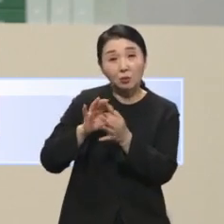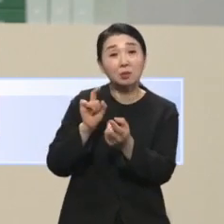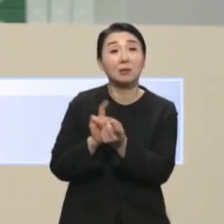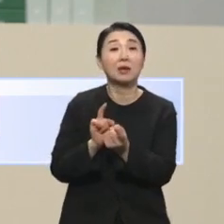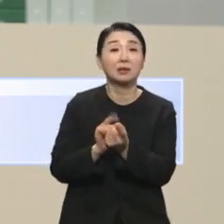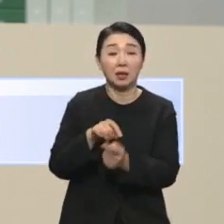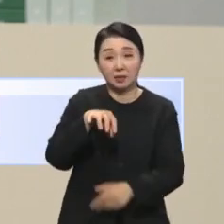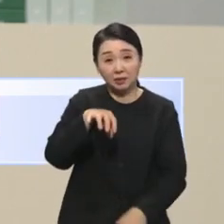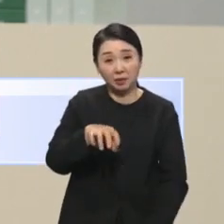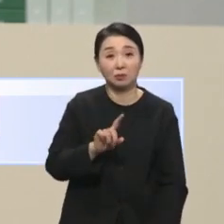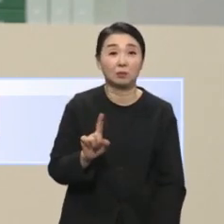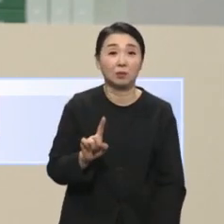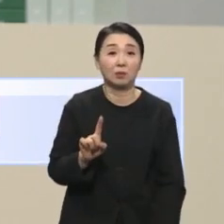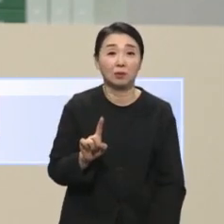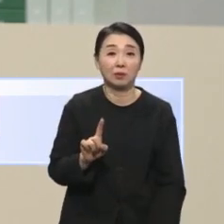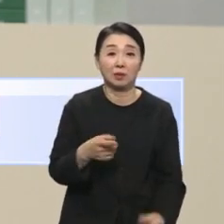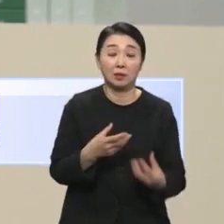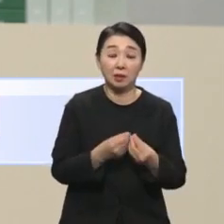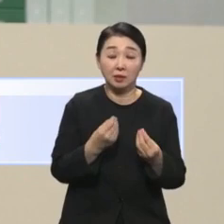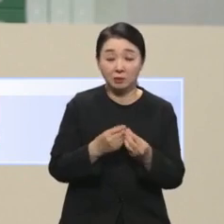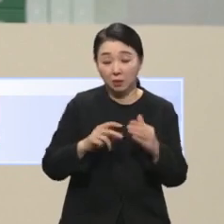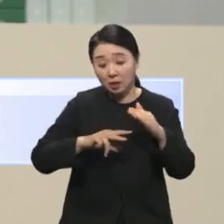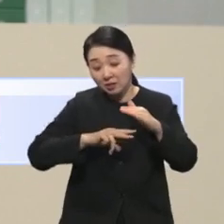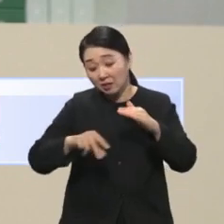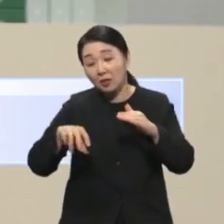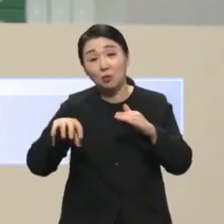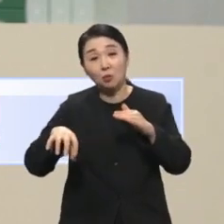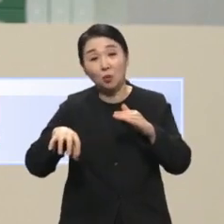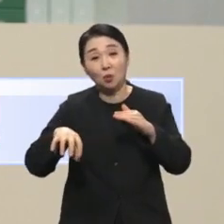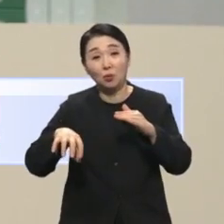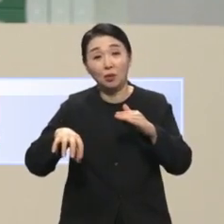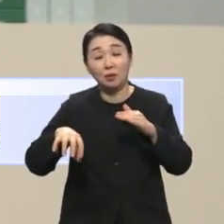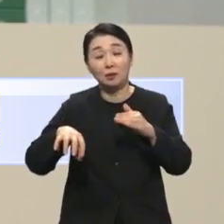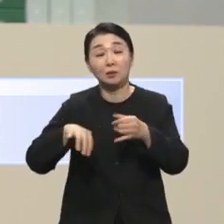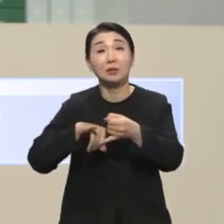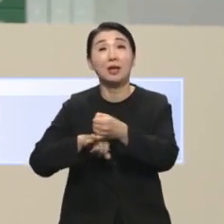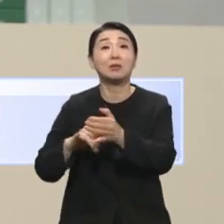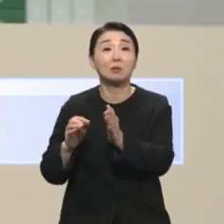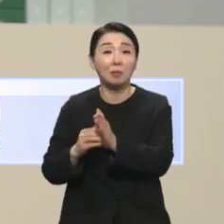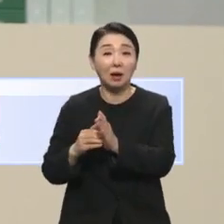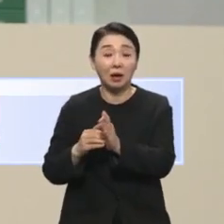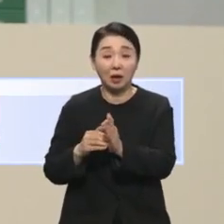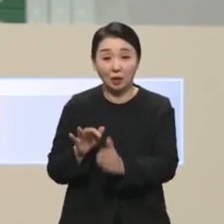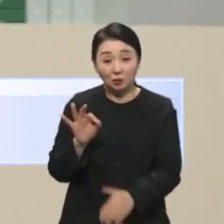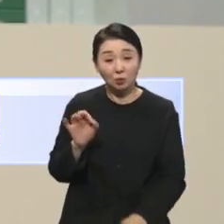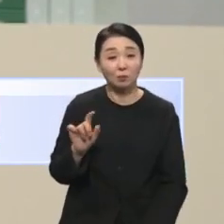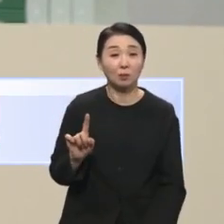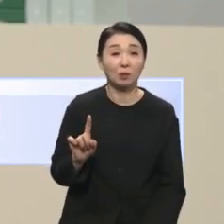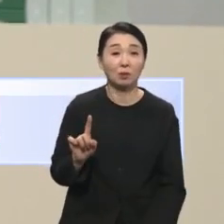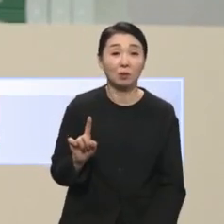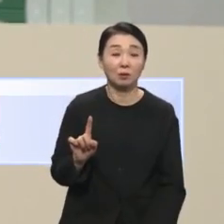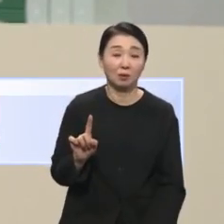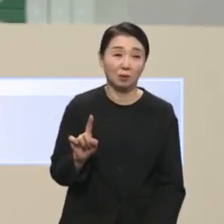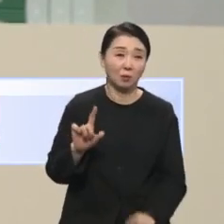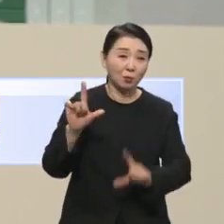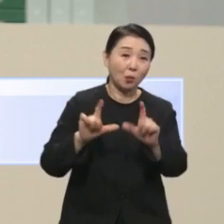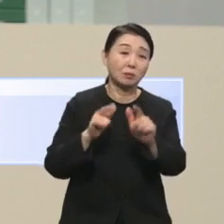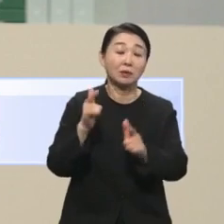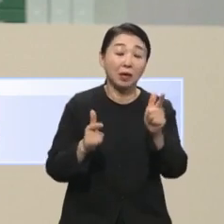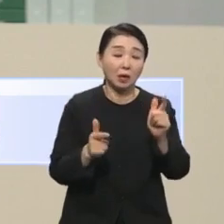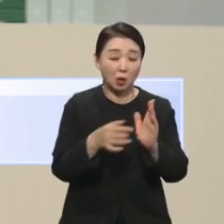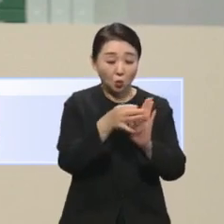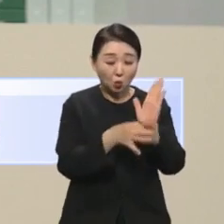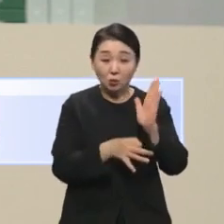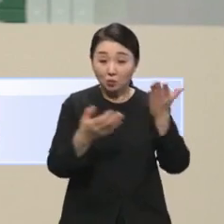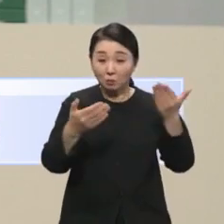그래서 장소도 예를 들면 지하철 역사 아니면 특정적으로 약속한 곳 그서 뭐 돈 같은 거는 뭐 여러 형태가 있지만 뭐 코인을 바을 수도